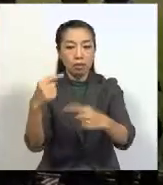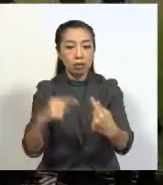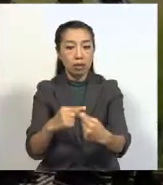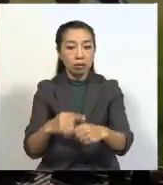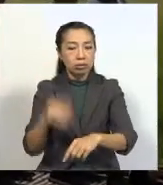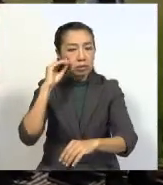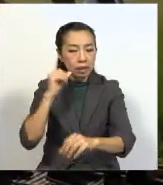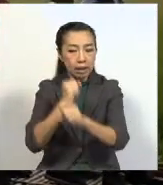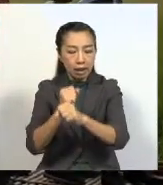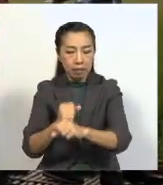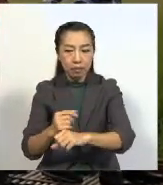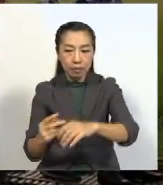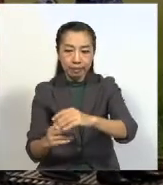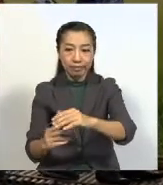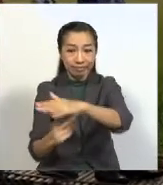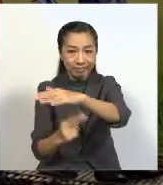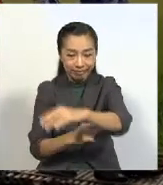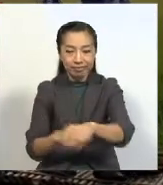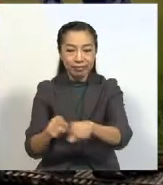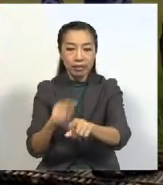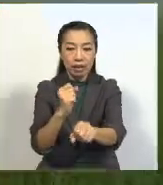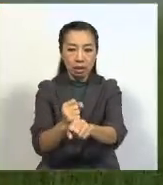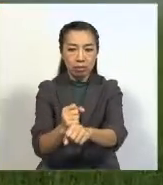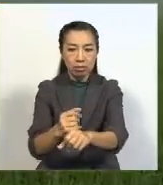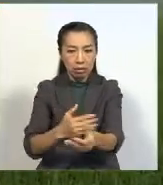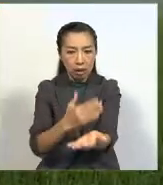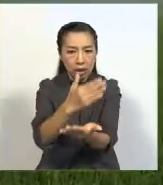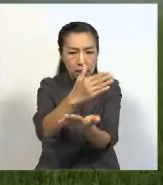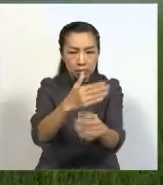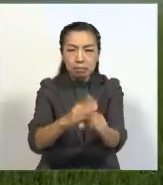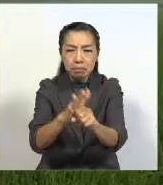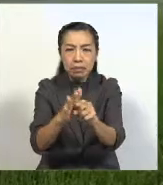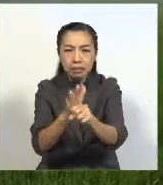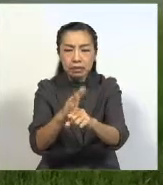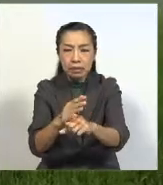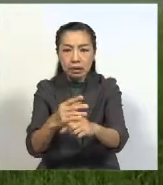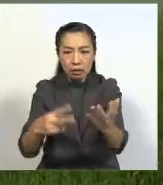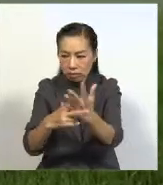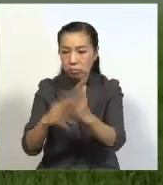างไปได้เพียงครึ่งทางก็เริ่มมีนักท่องเที่ยวเดินทางมาเยี่ยมชมไม่ขาดสายเลยค่ะ